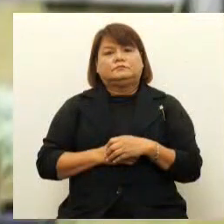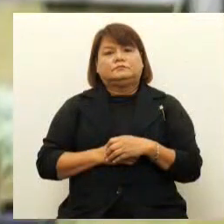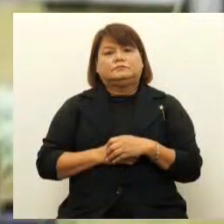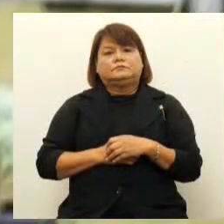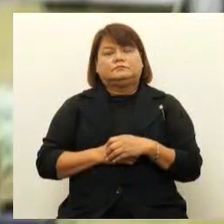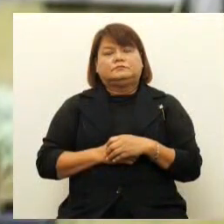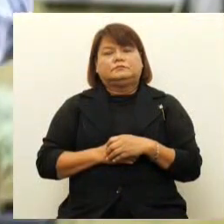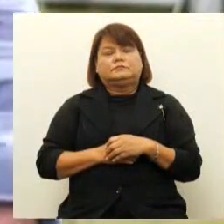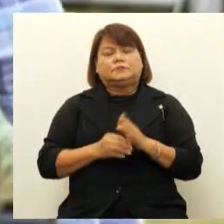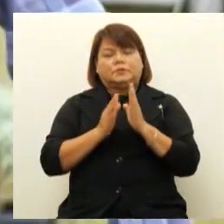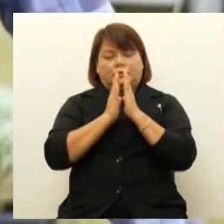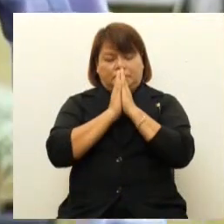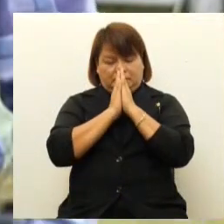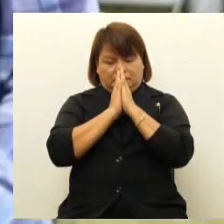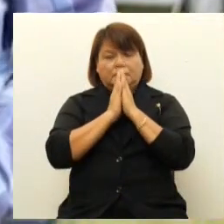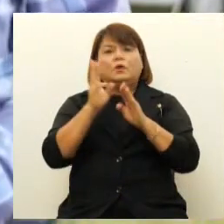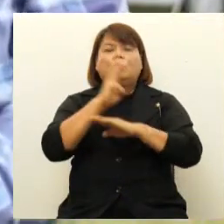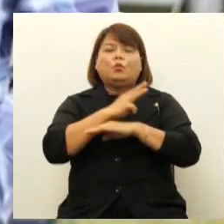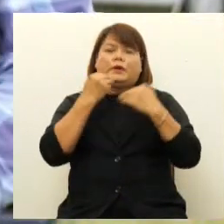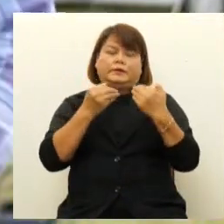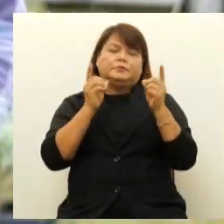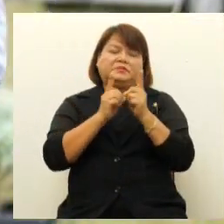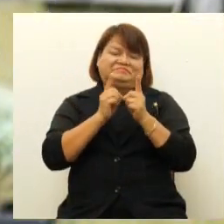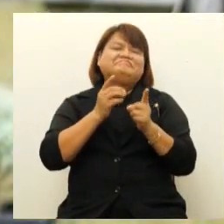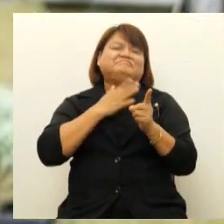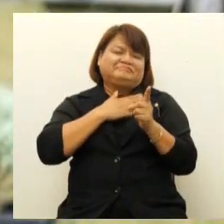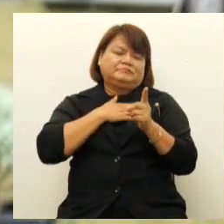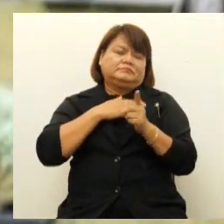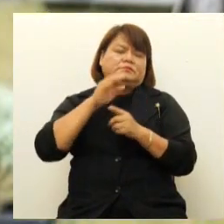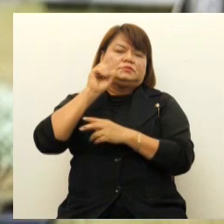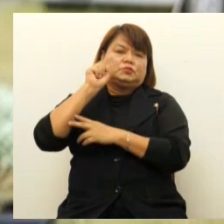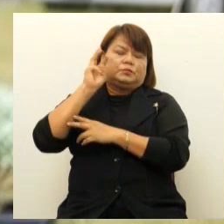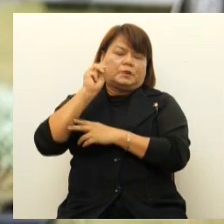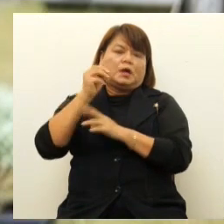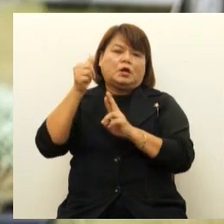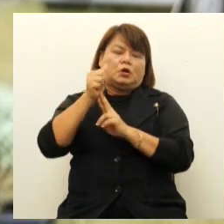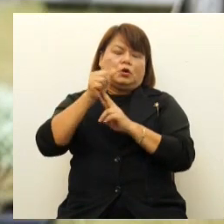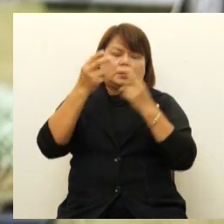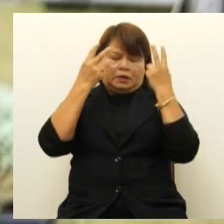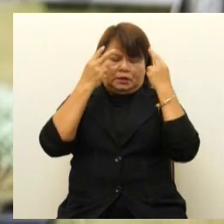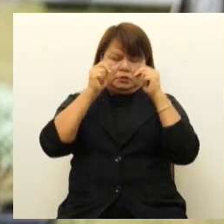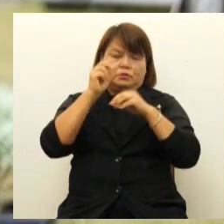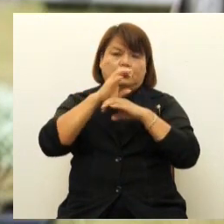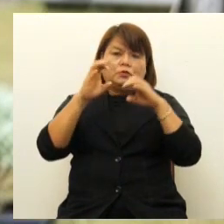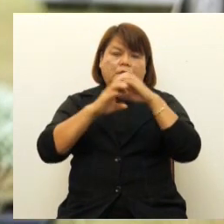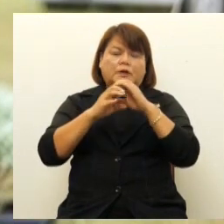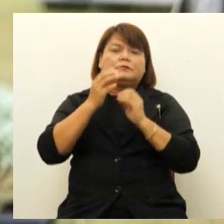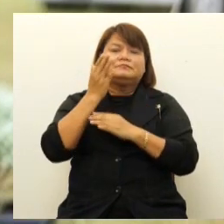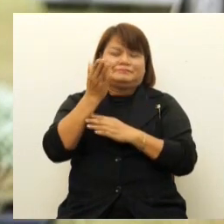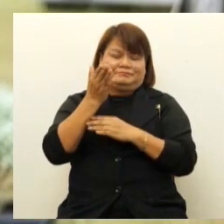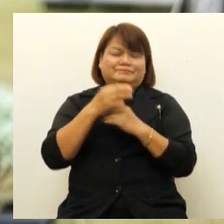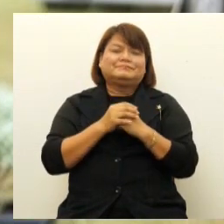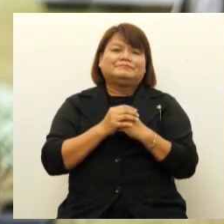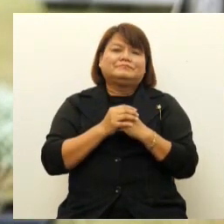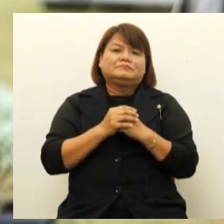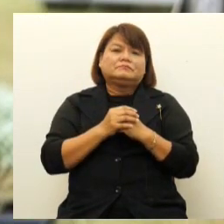ครับสวัสดีครับวันนี้พบกับผมนะครับนายสมหมายชินหงส์รองนายกองค์การบริหารส่วนตำบลคลองตะเกรา